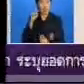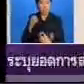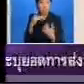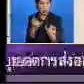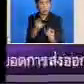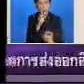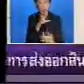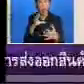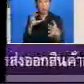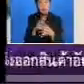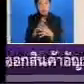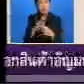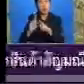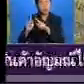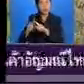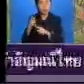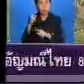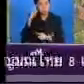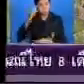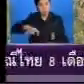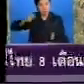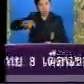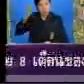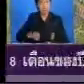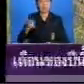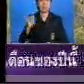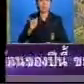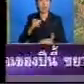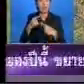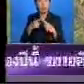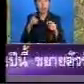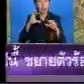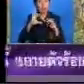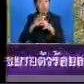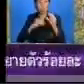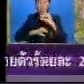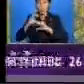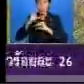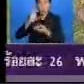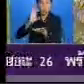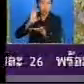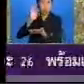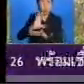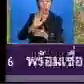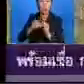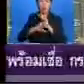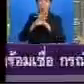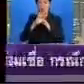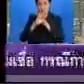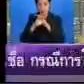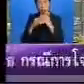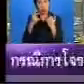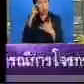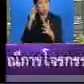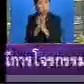ให้มีการบรรเทาทุกชั่วคราวก่อนการพิพากษาให้มีการระงับโครงการในส่วนของการลงทุนในมาบตาพุธ76โครงการมูลค่ากว่